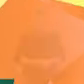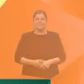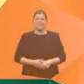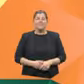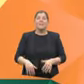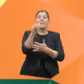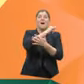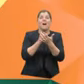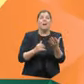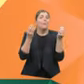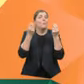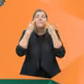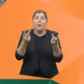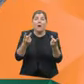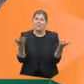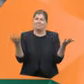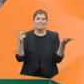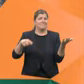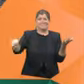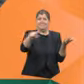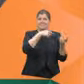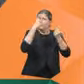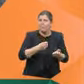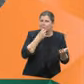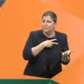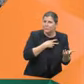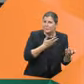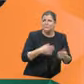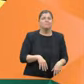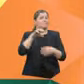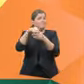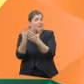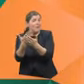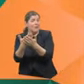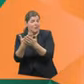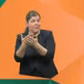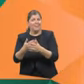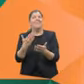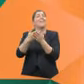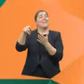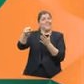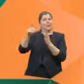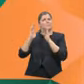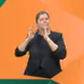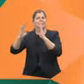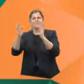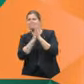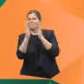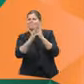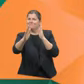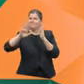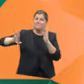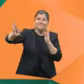Peu importe où on voit de l'or, ça peut être comme chez nous dans l'école, sur les murs de l'école, ça peut être